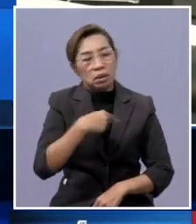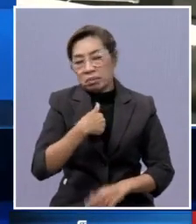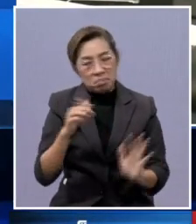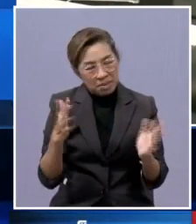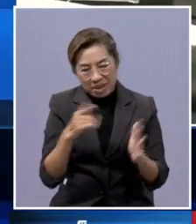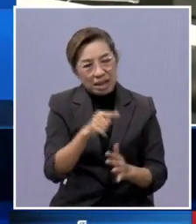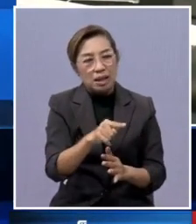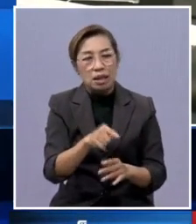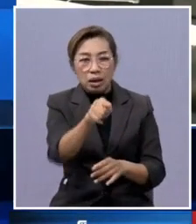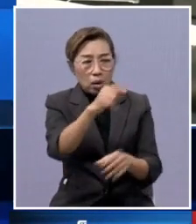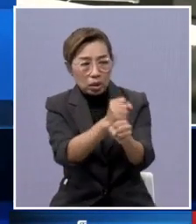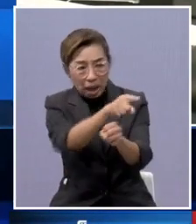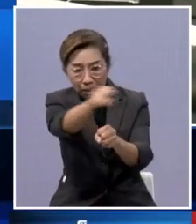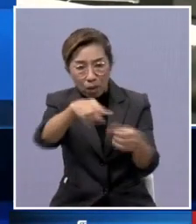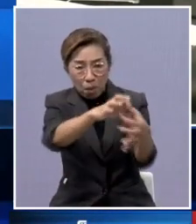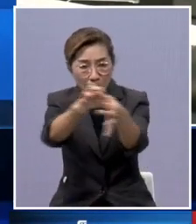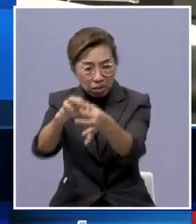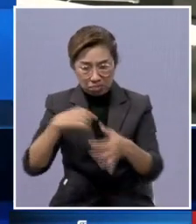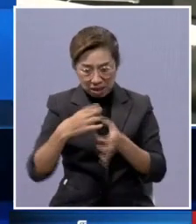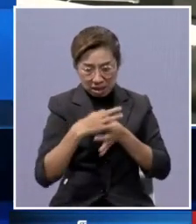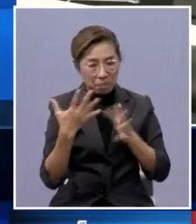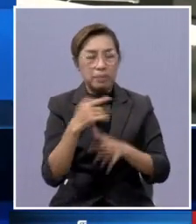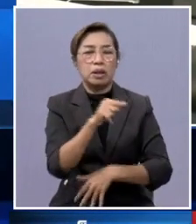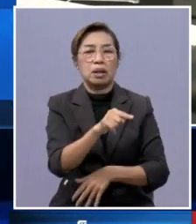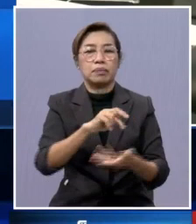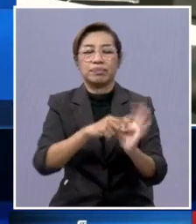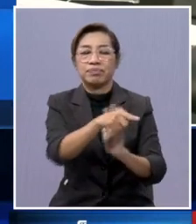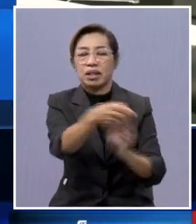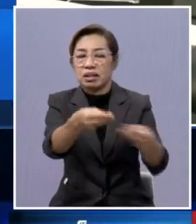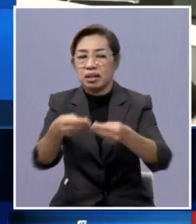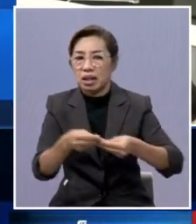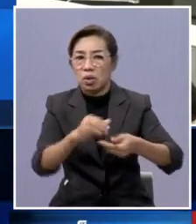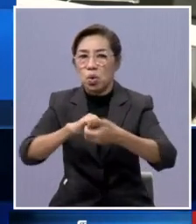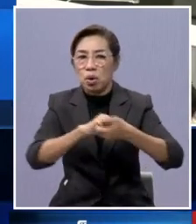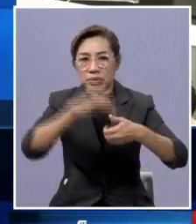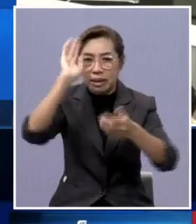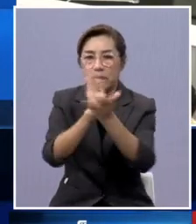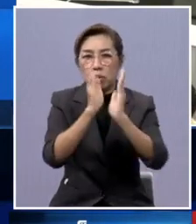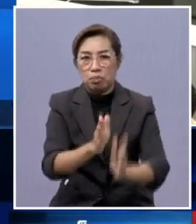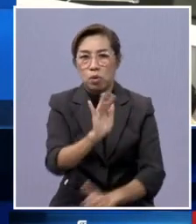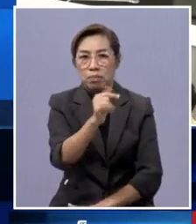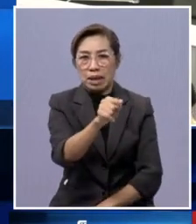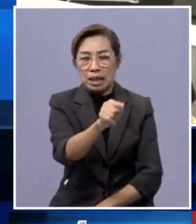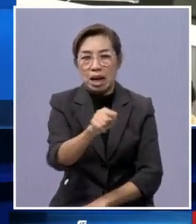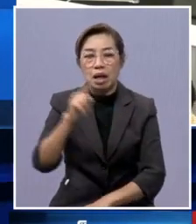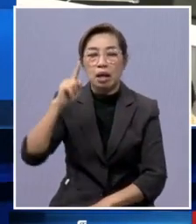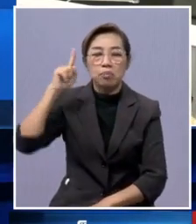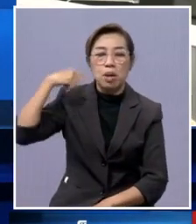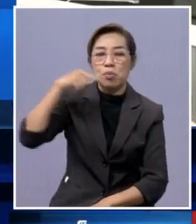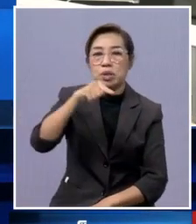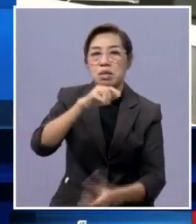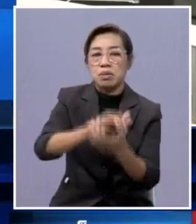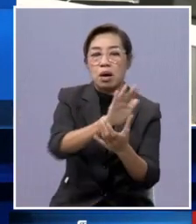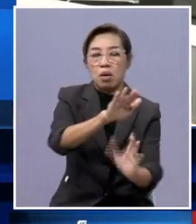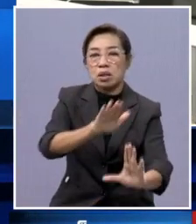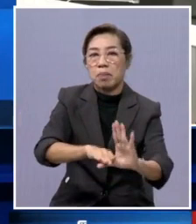อะไรเชื่อมโยงมาถึงตนแล้วก็มองว่านี่คือเรื่องของทฤษฎีสมคบคิดของตำรวจบางคนที่มีภริยาเป็นผู้สมัครส.ส